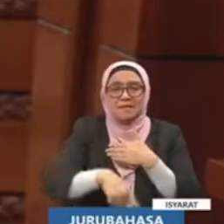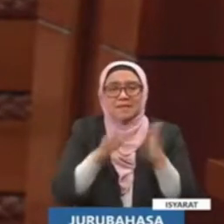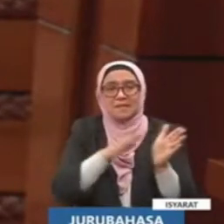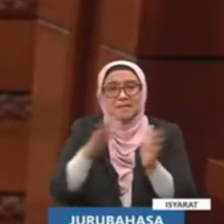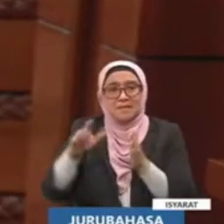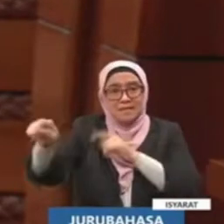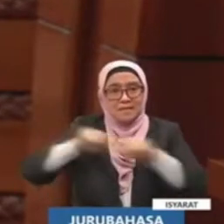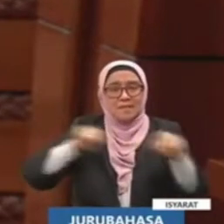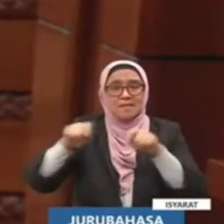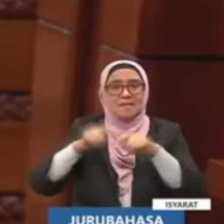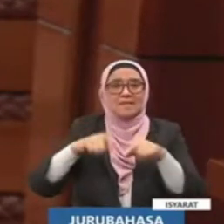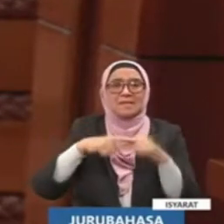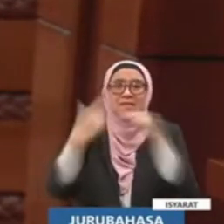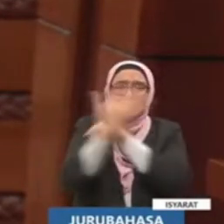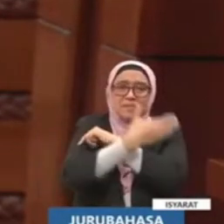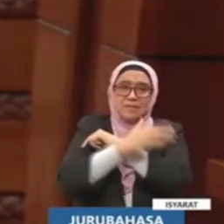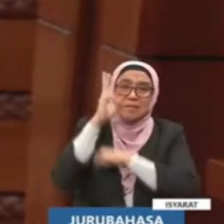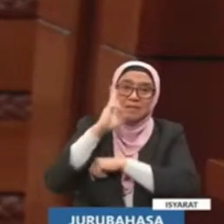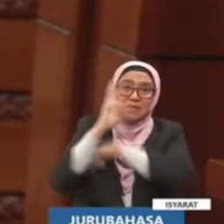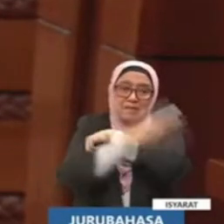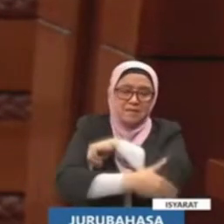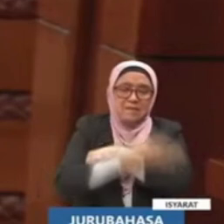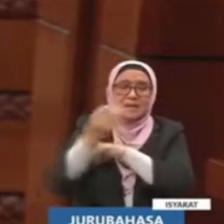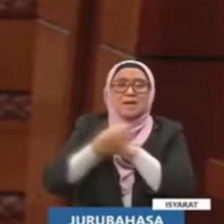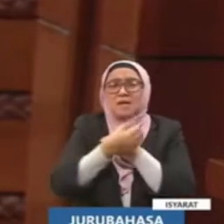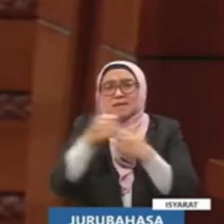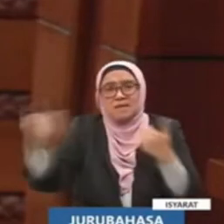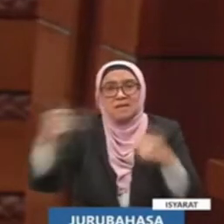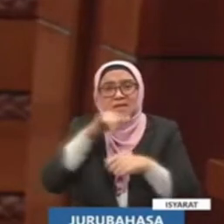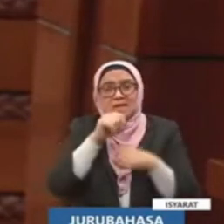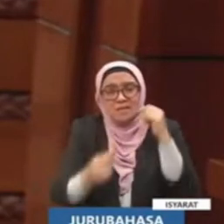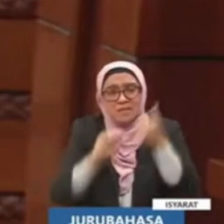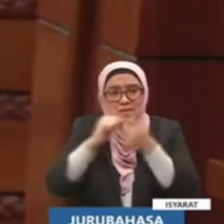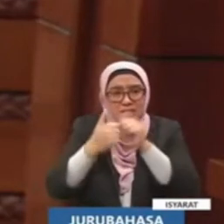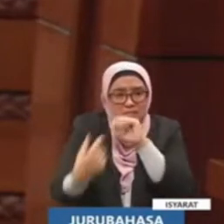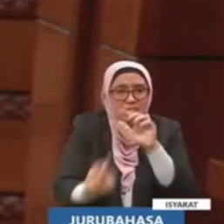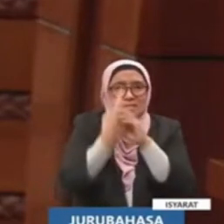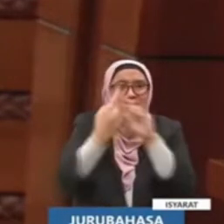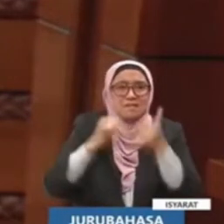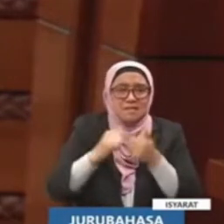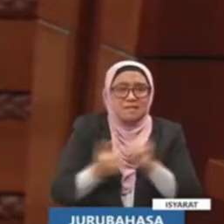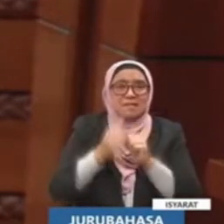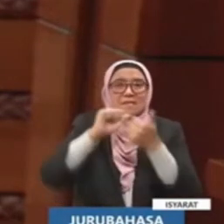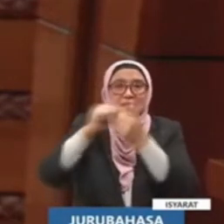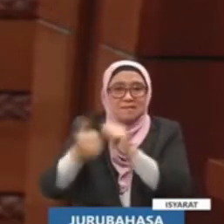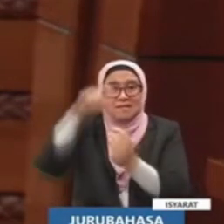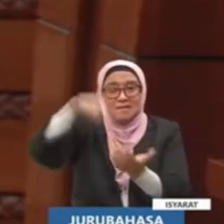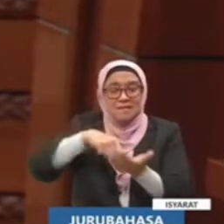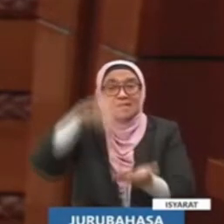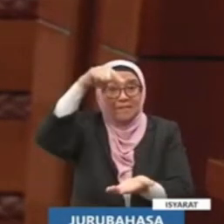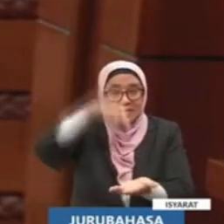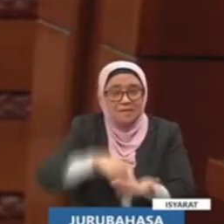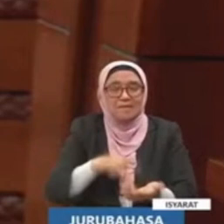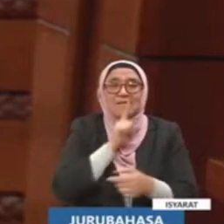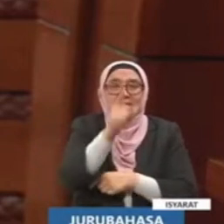melihat apa-apa isu yang boleh menyebabkan timbulnya kekangan ini Jadi ini merupakan satu dalam